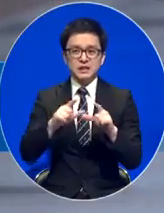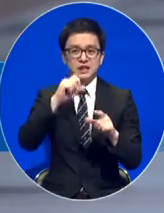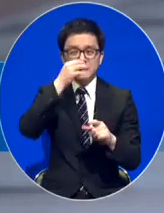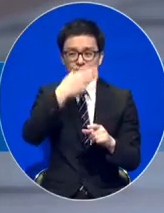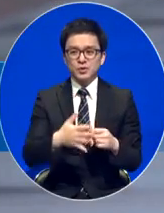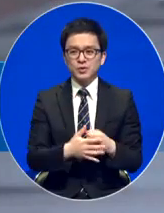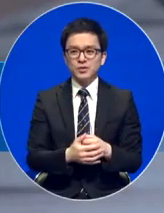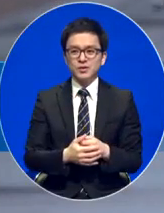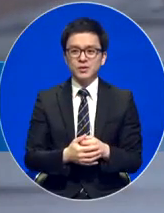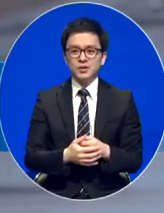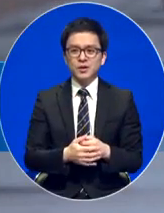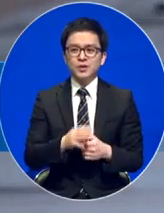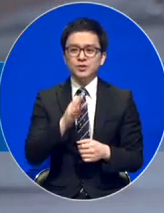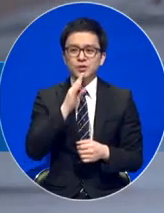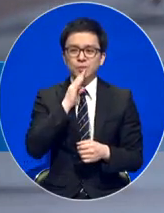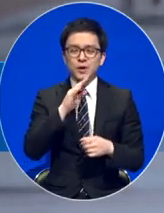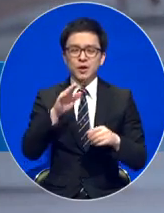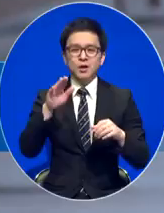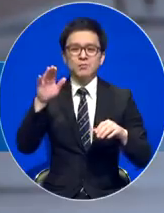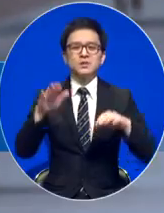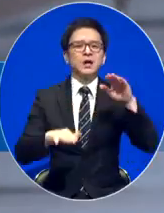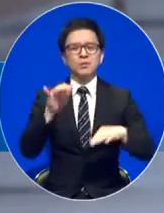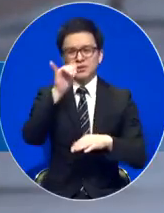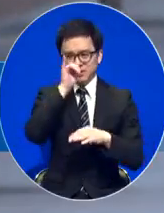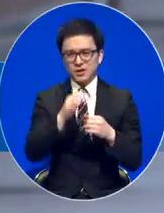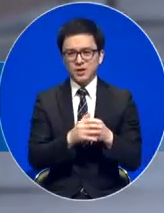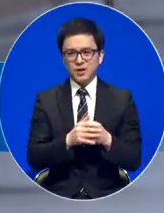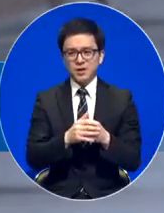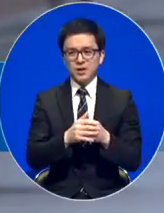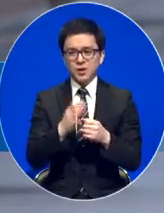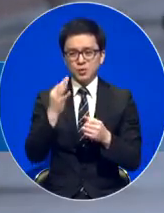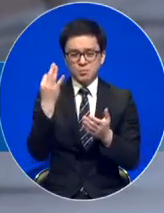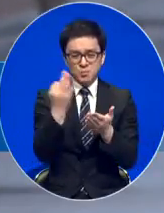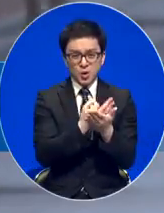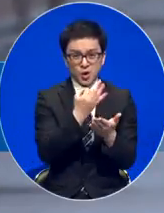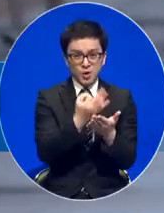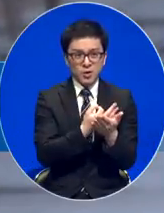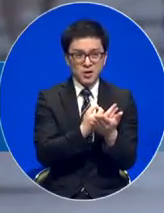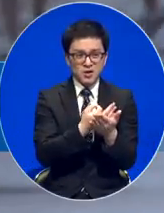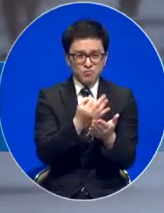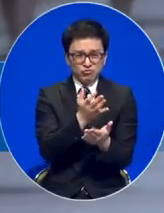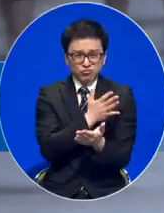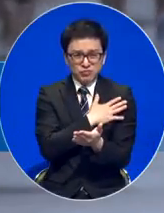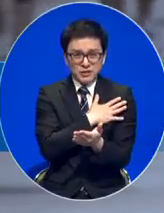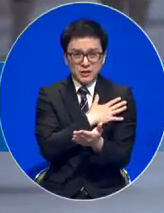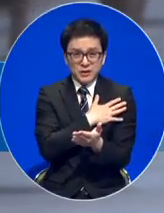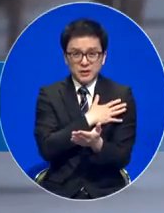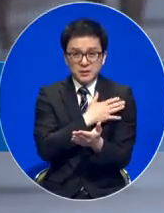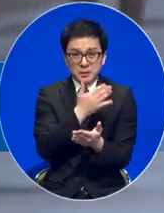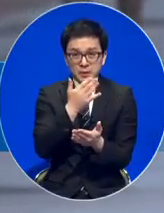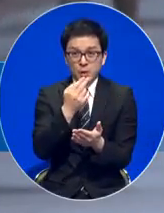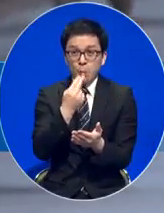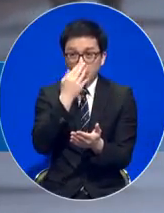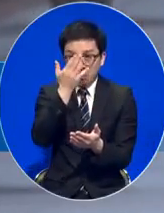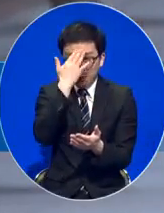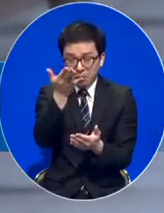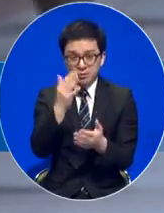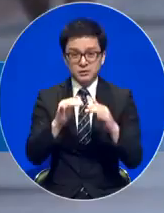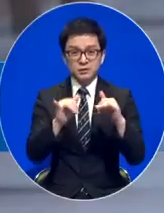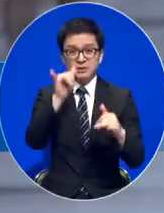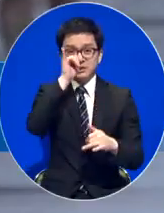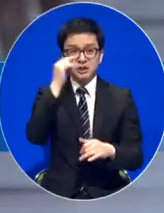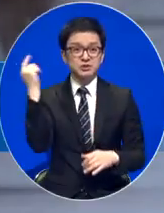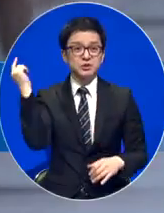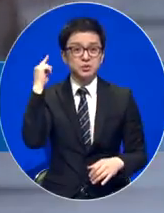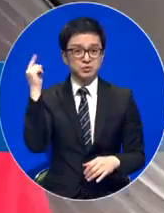그런 건 정말 너무 불공평한 것 같아요. 돈을 벌면서 한 푼도 안 낸다는 말이잖아요. 그거는 좀 있어서는 안 될